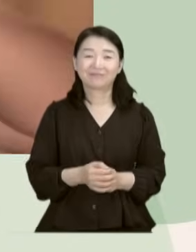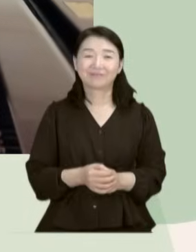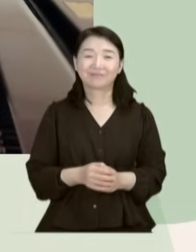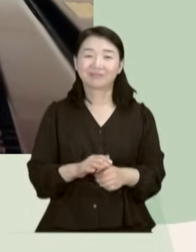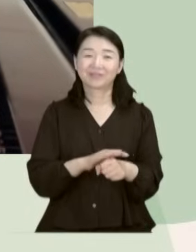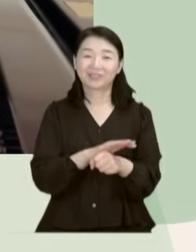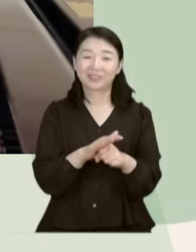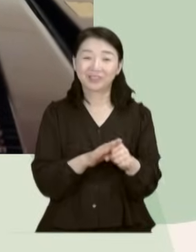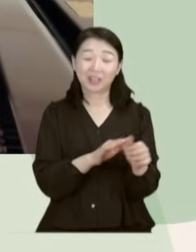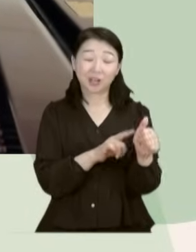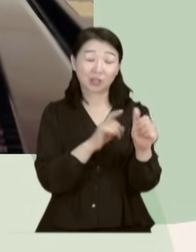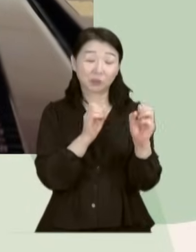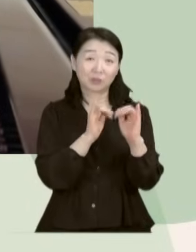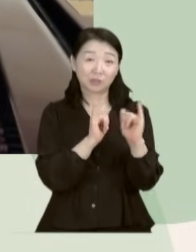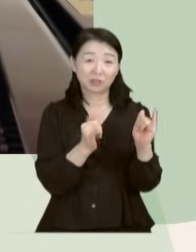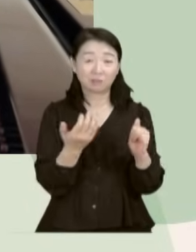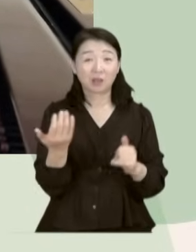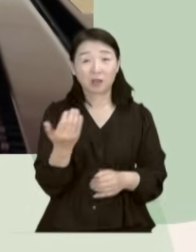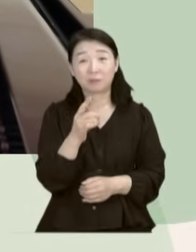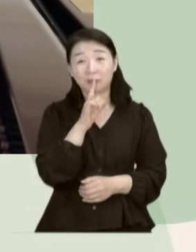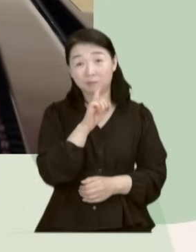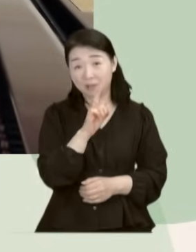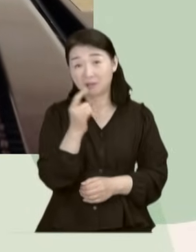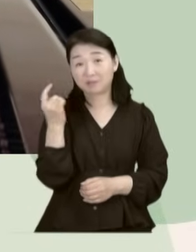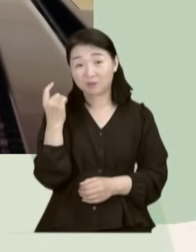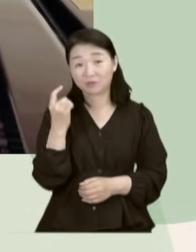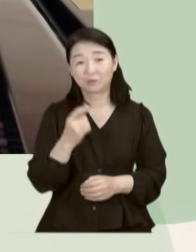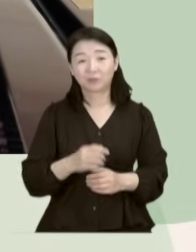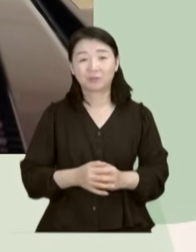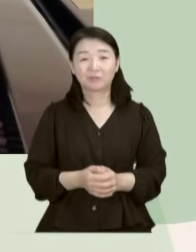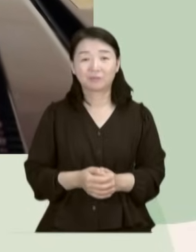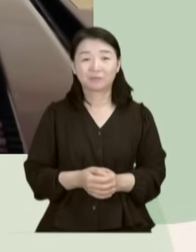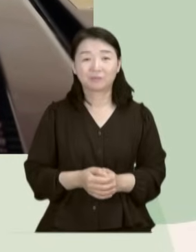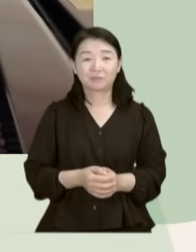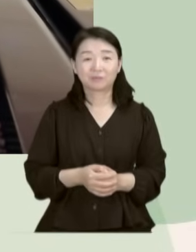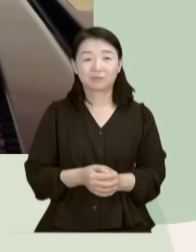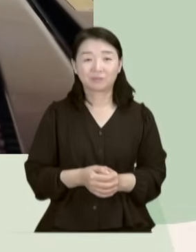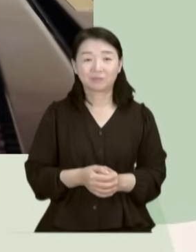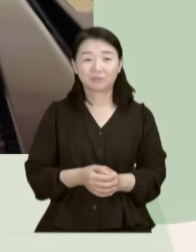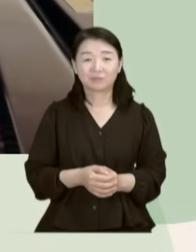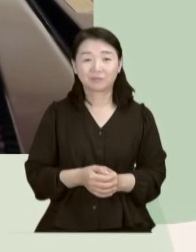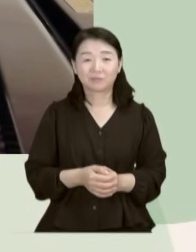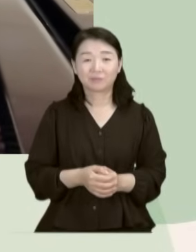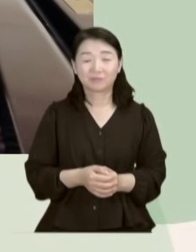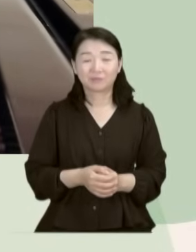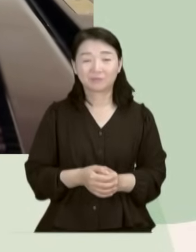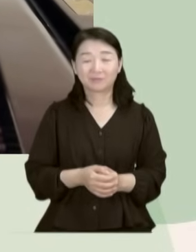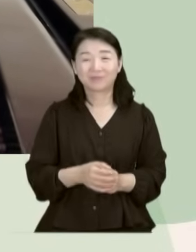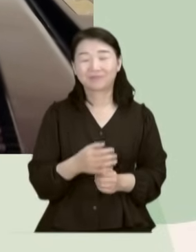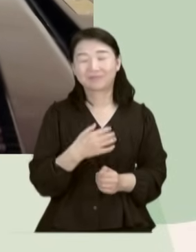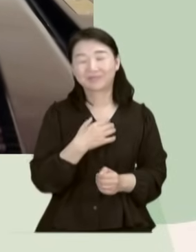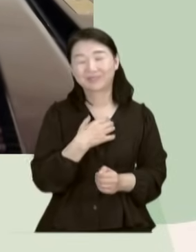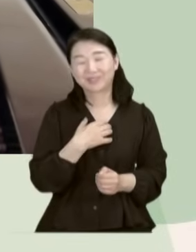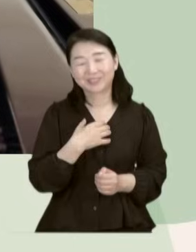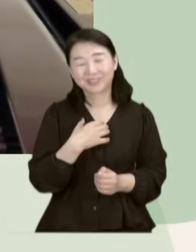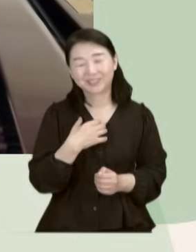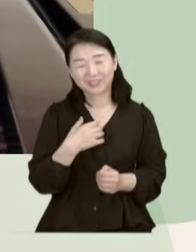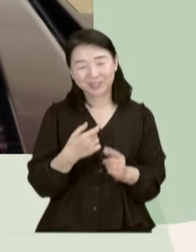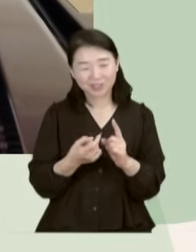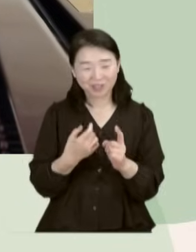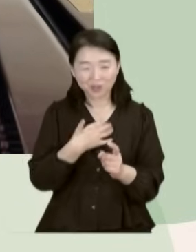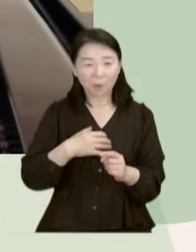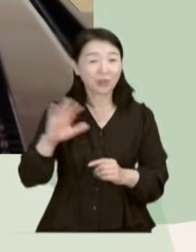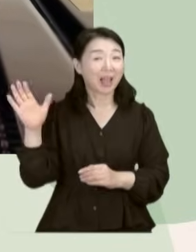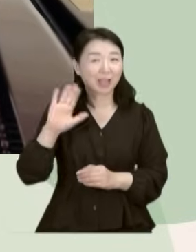우리 사랑하는 은성전도사님이 아프시다는 소식을 듣고 형아가 염려되신 열심히 기도하고